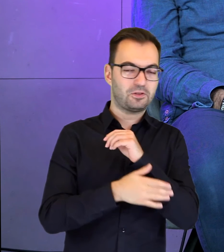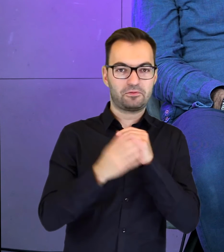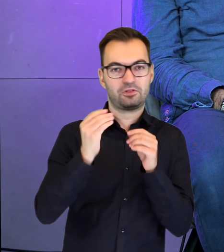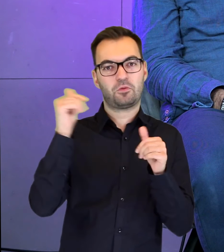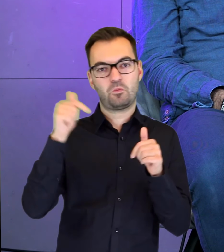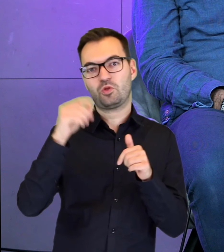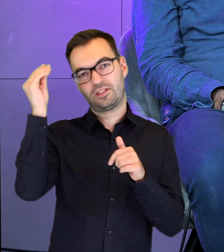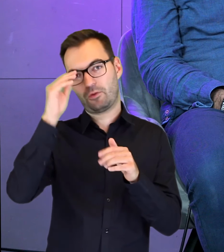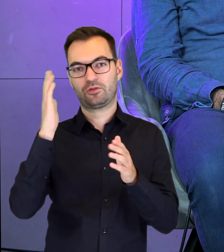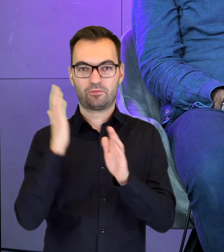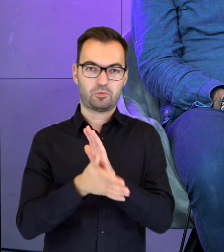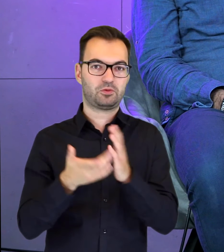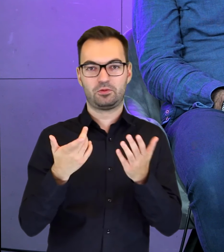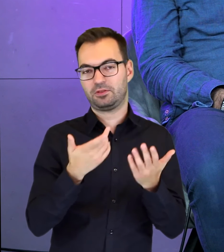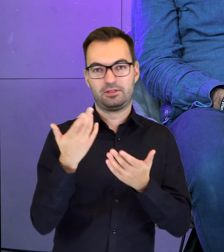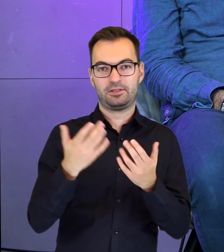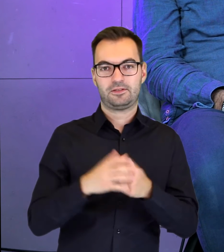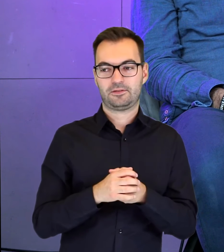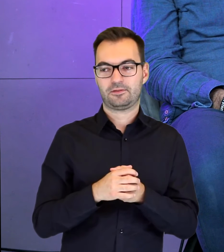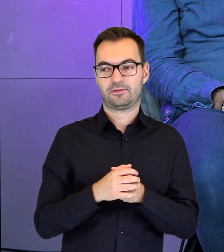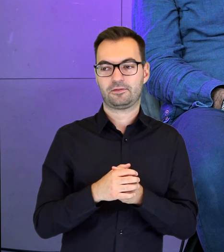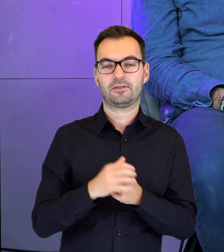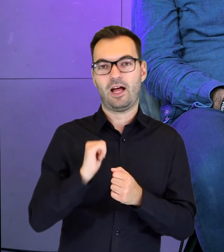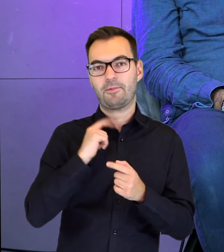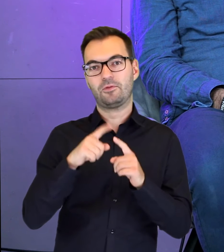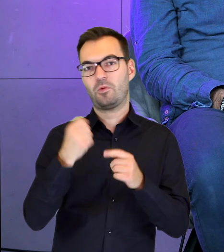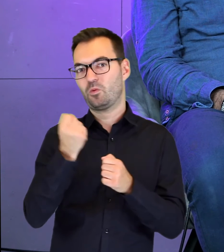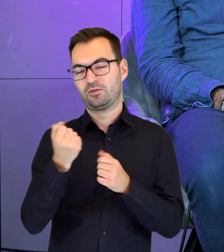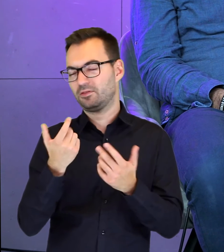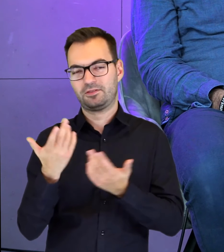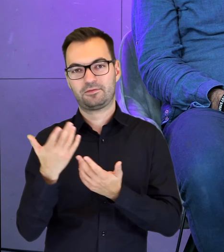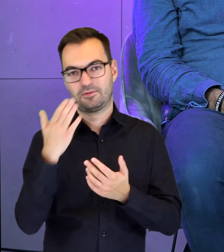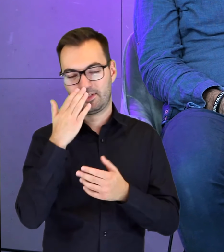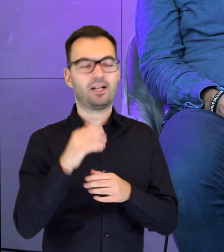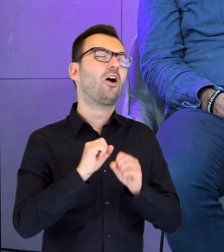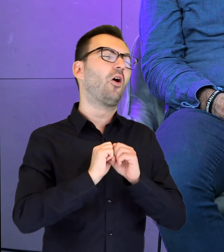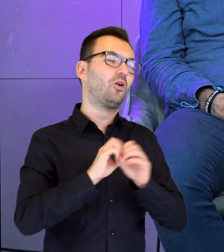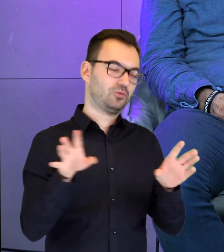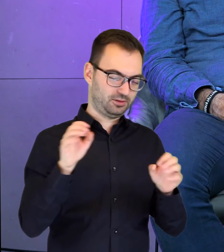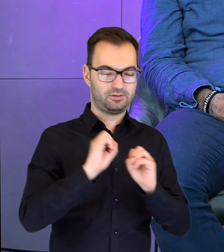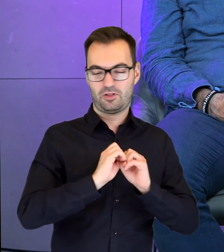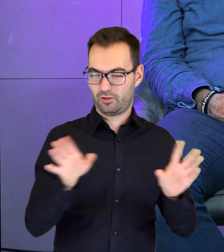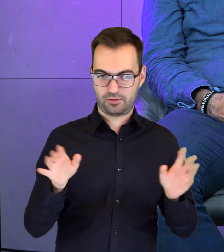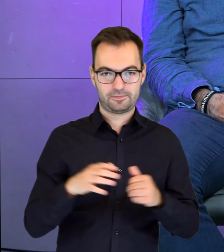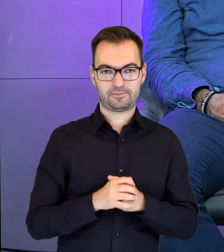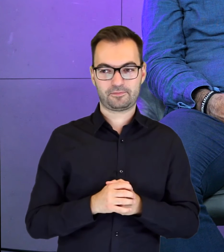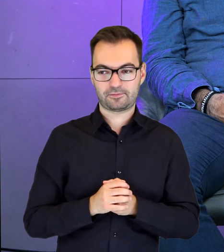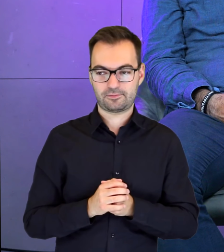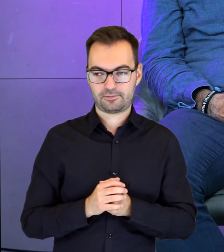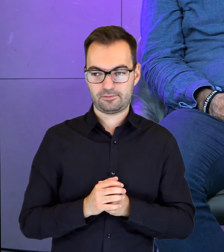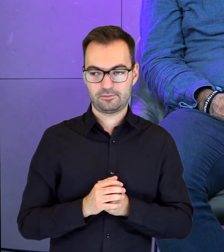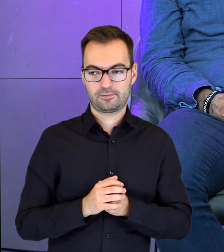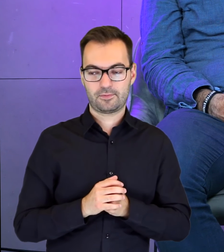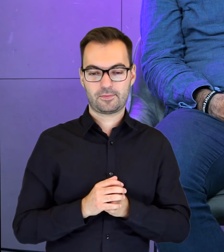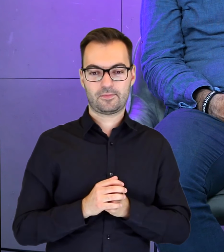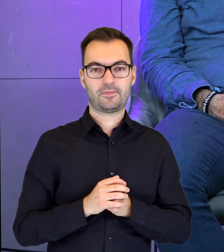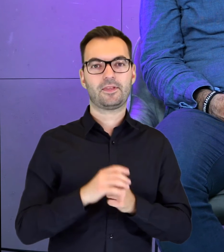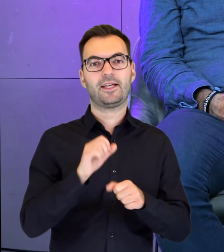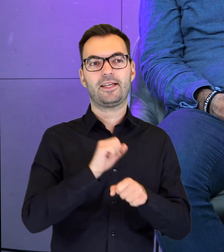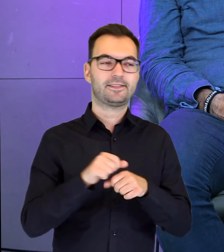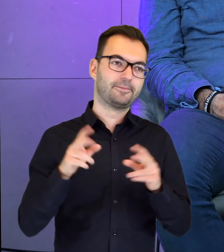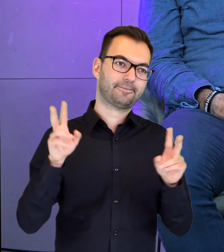jeżeli chodzi o ekspertów z korzystania z czytników ekranowych i osoby początkujące czy to jest bardziej Muszę się tego nauczyć ja się bardziej w tym efekcie żeby móc wykorzystać